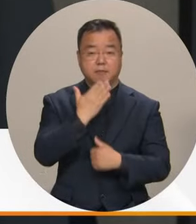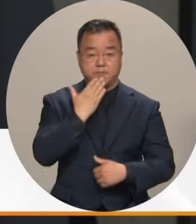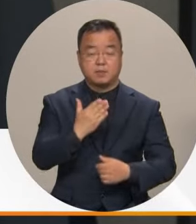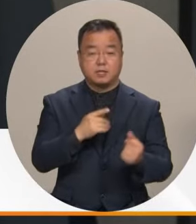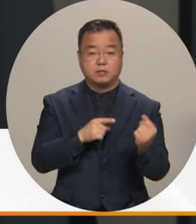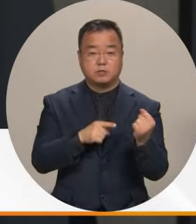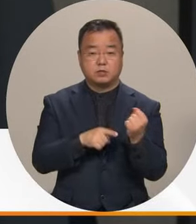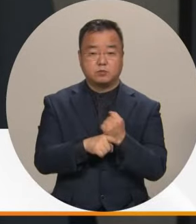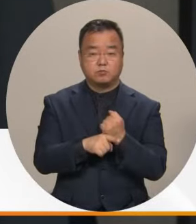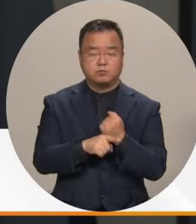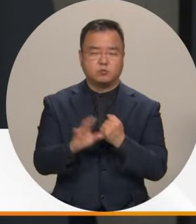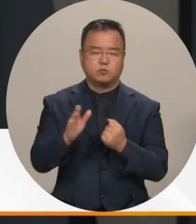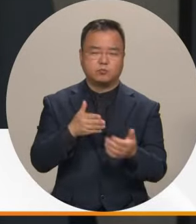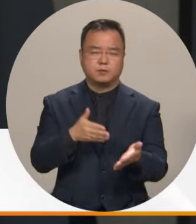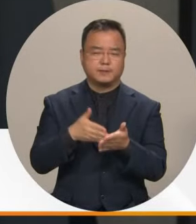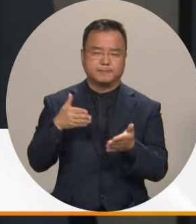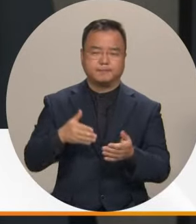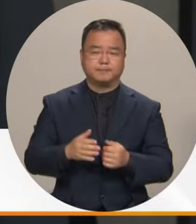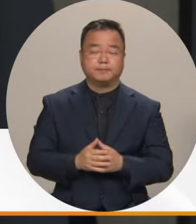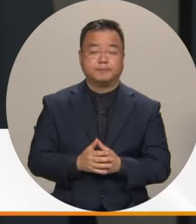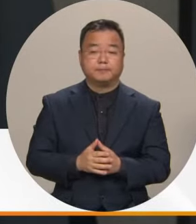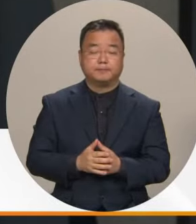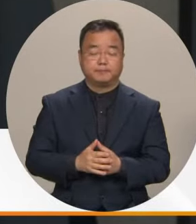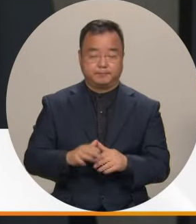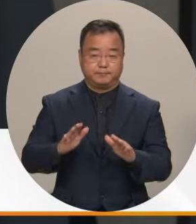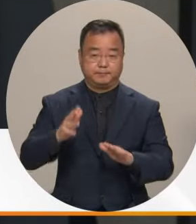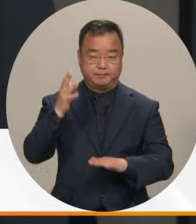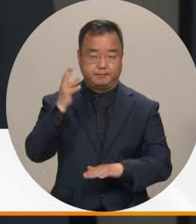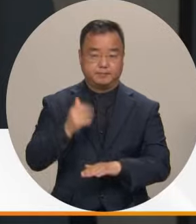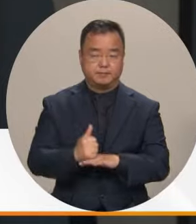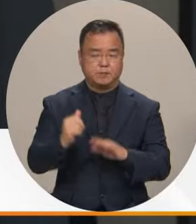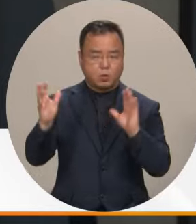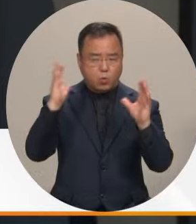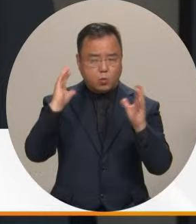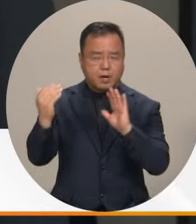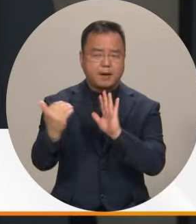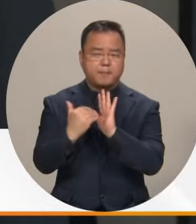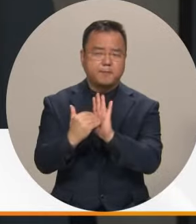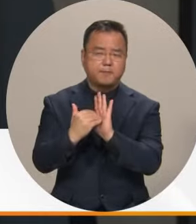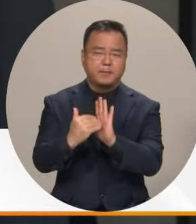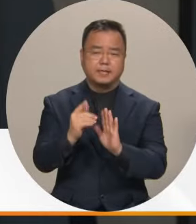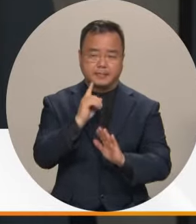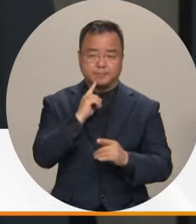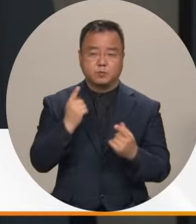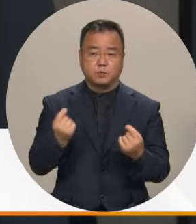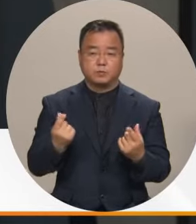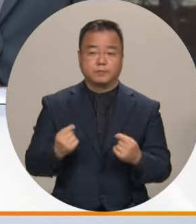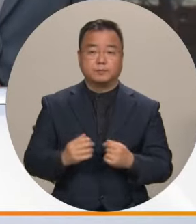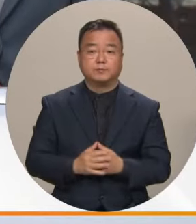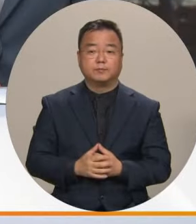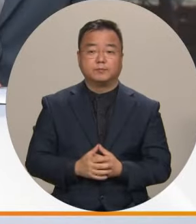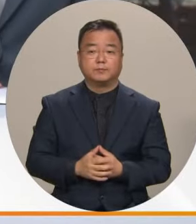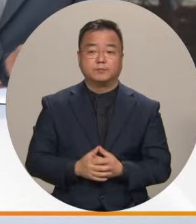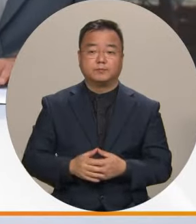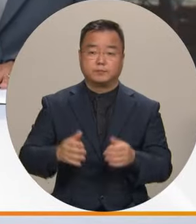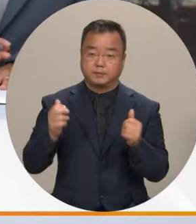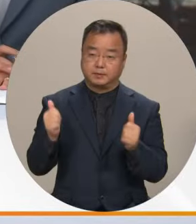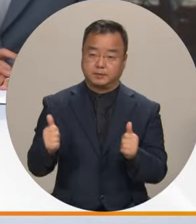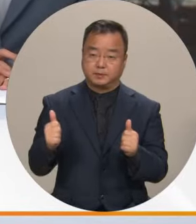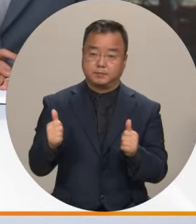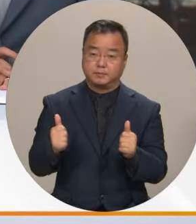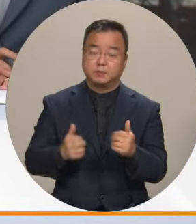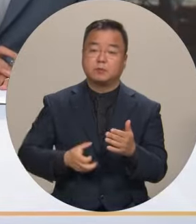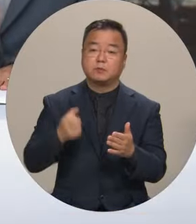때문에 기가 한 겁니다 어 결국은 혼란을 막겠다 이런 취지로 보입니다네 자 재판부가